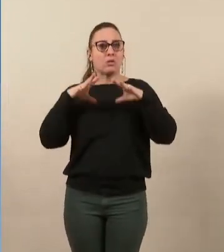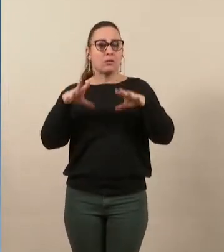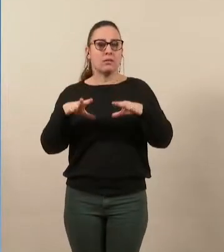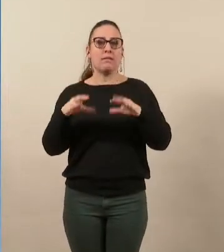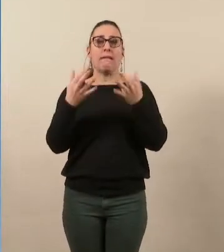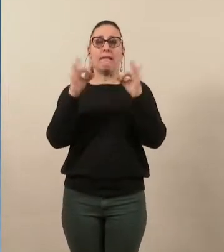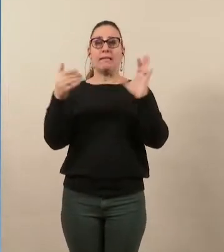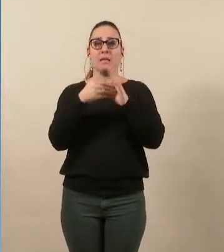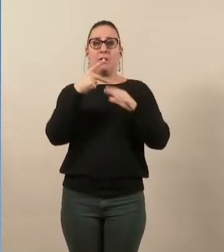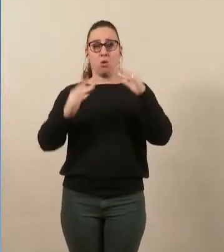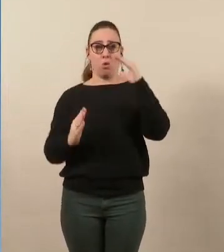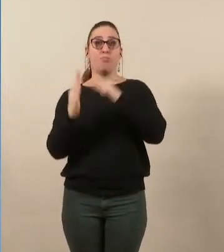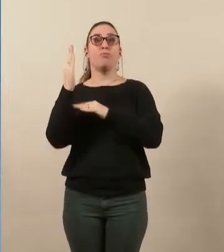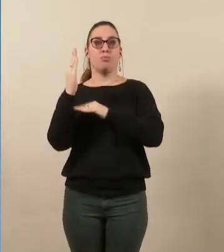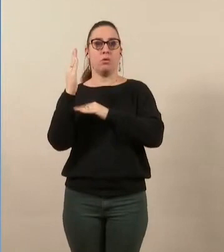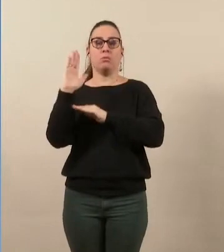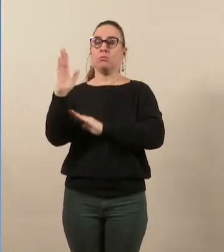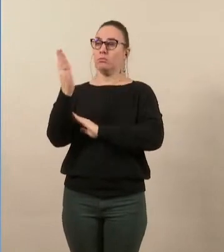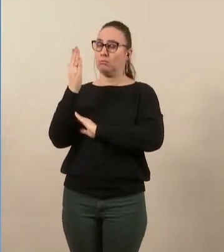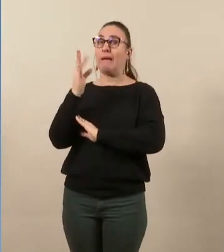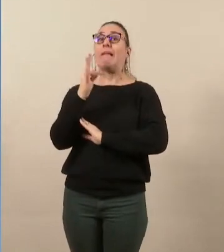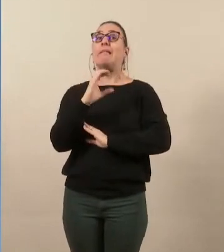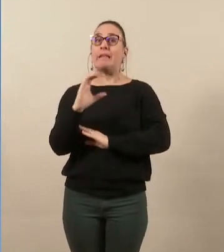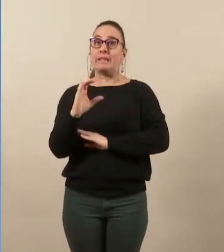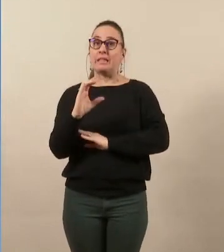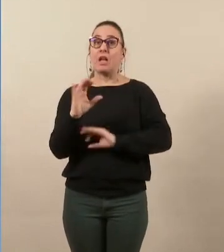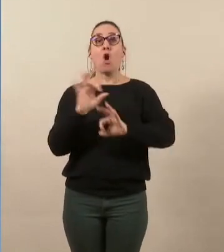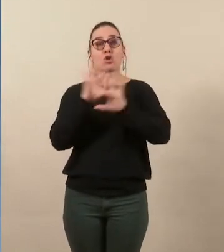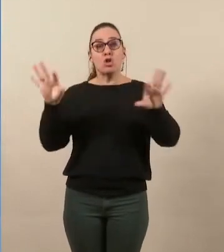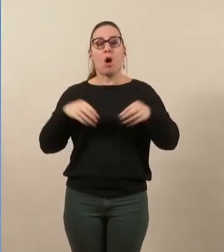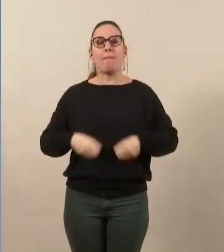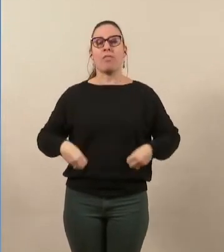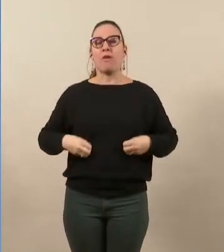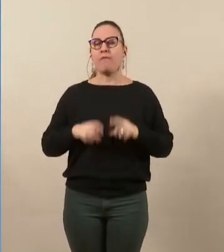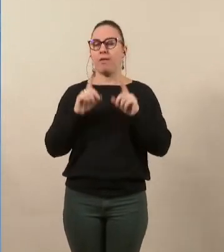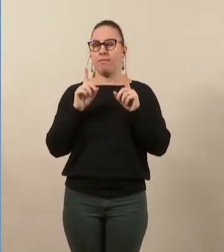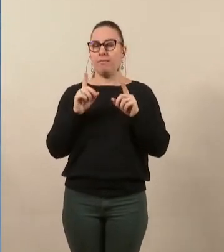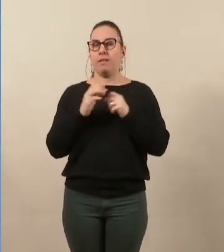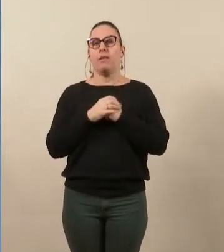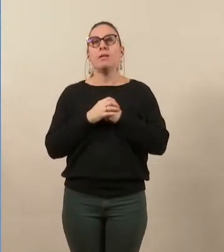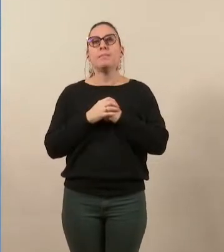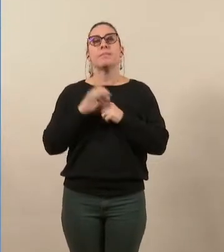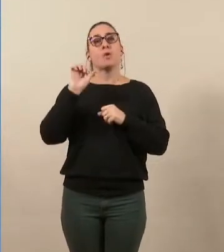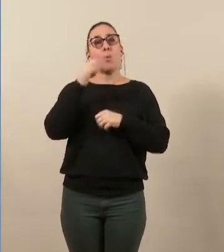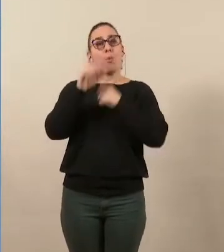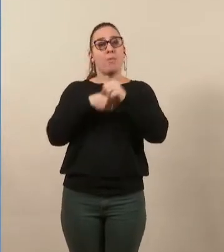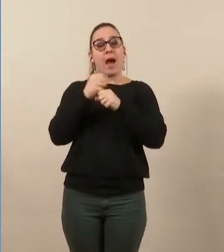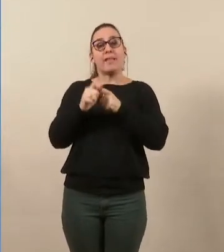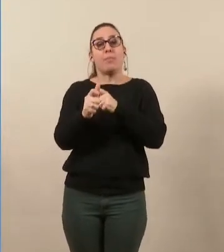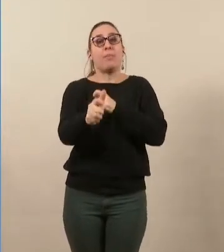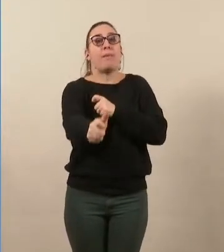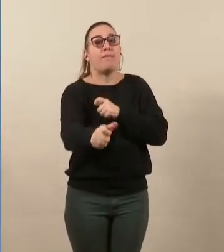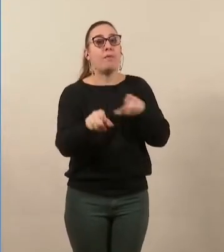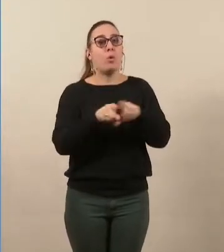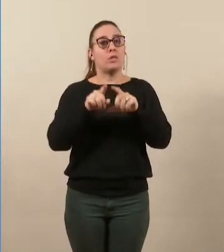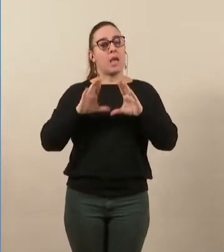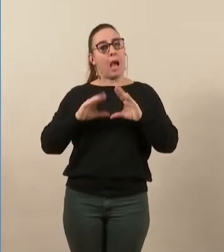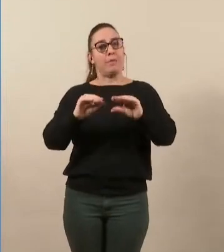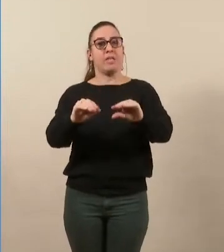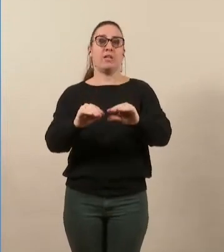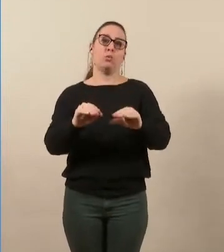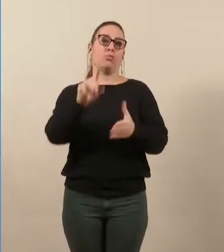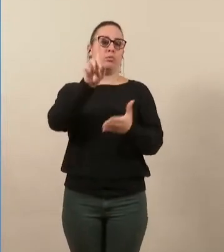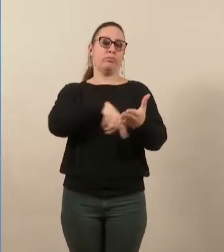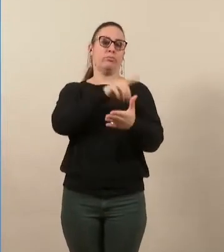supérieures à 10 000 euros TTC hors main-d'œuvre au cours de l'année qui précède la première année d'application de